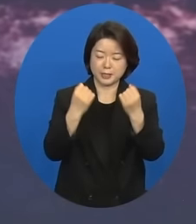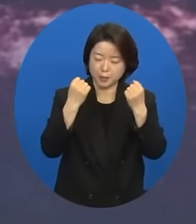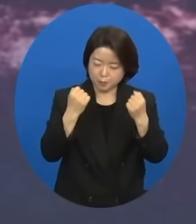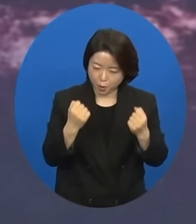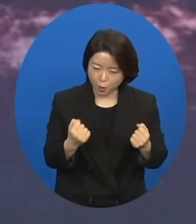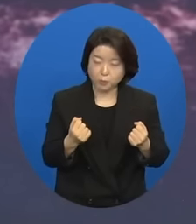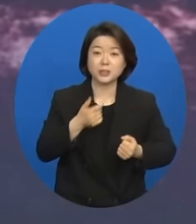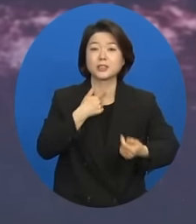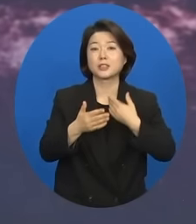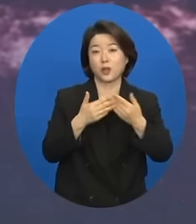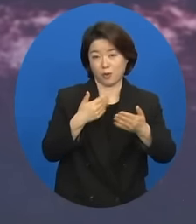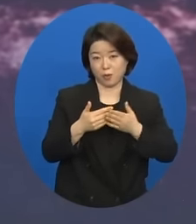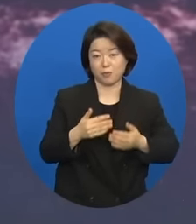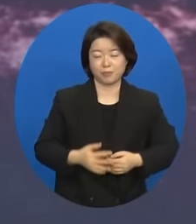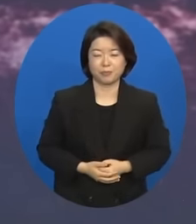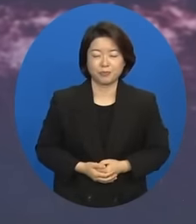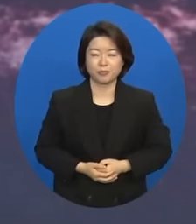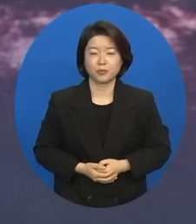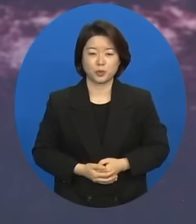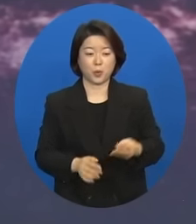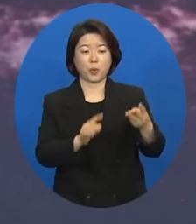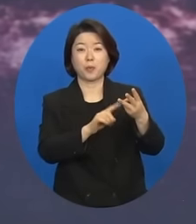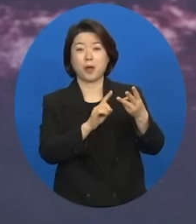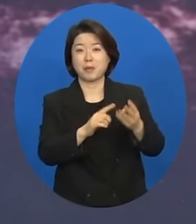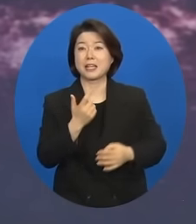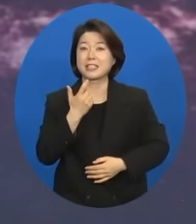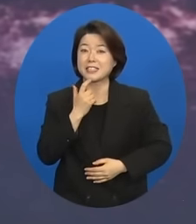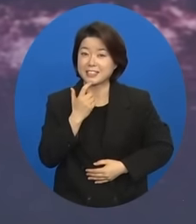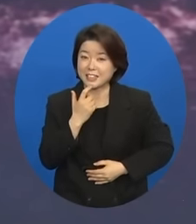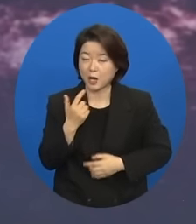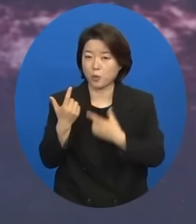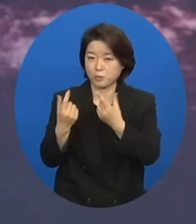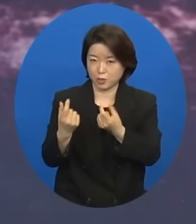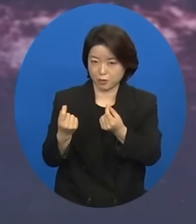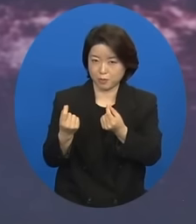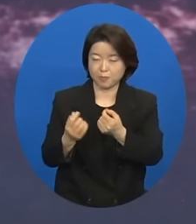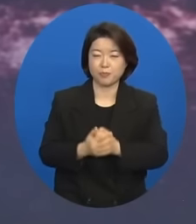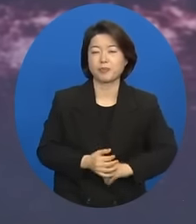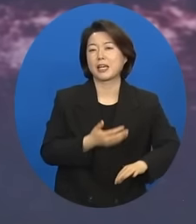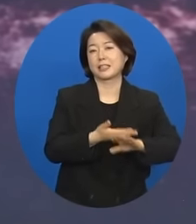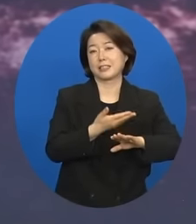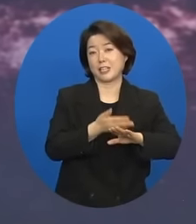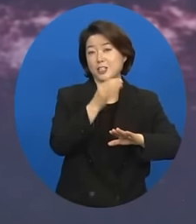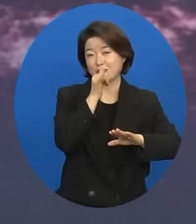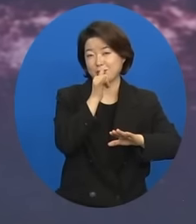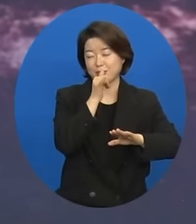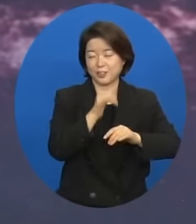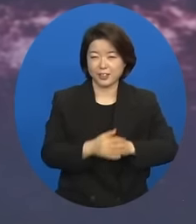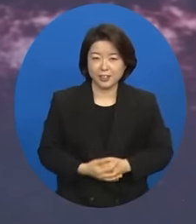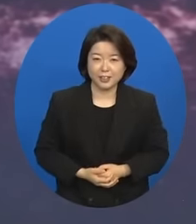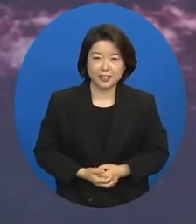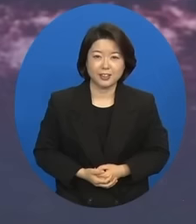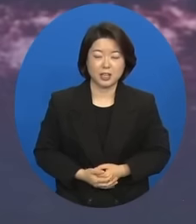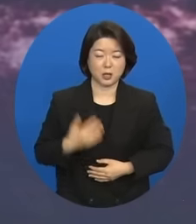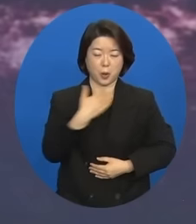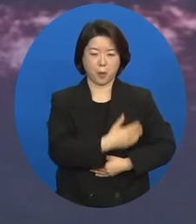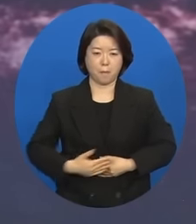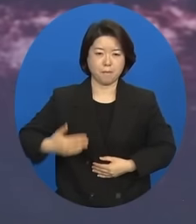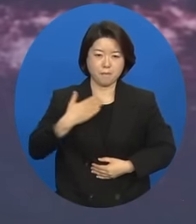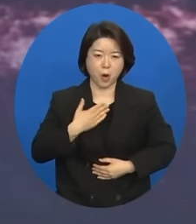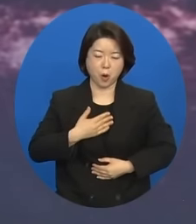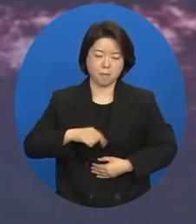그 경험 또한 야곱처럼 아 야곱 같은 경우에는 좀 다른 경우가 있지만 아 육신의